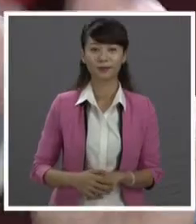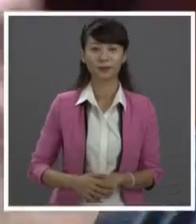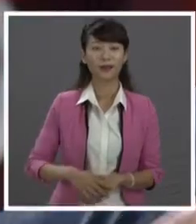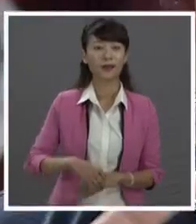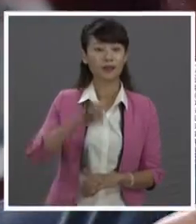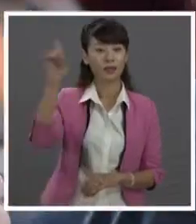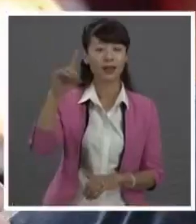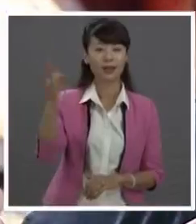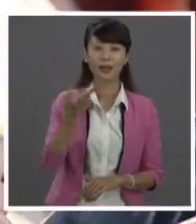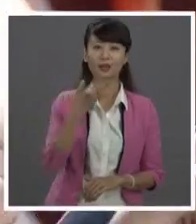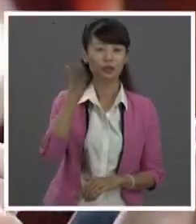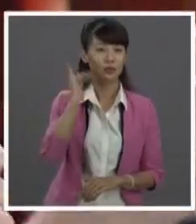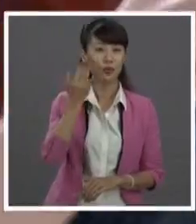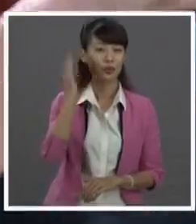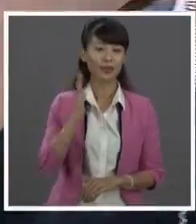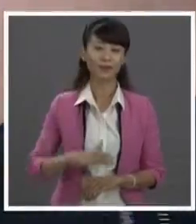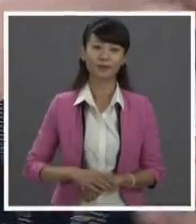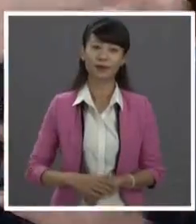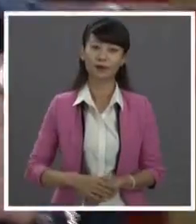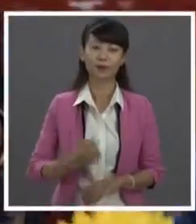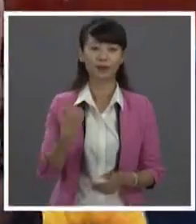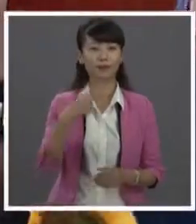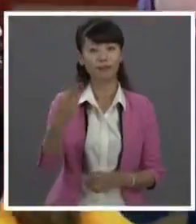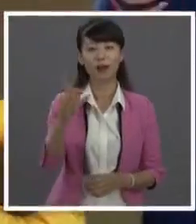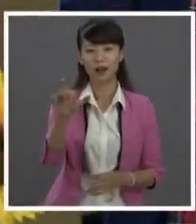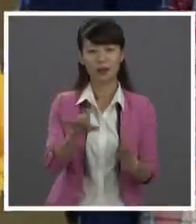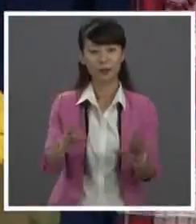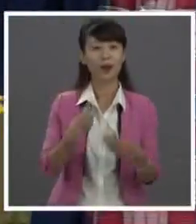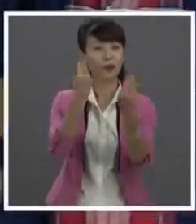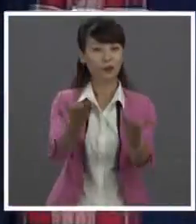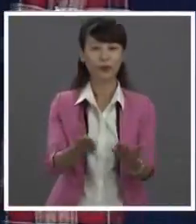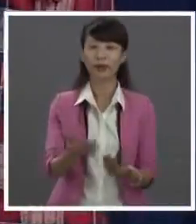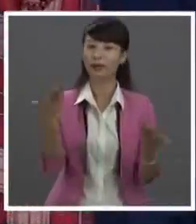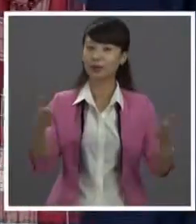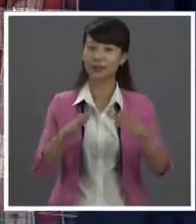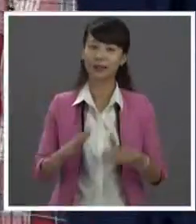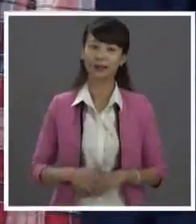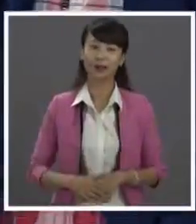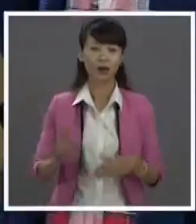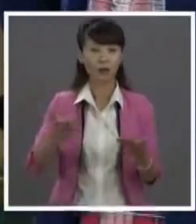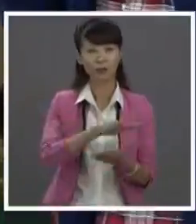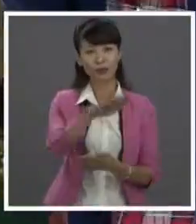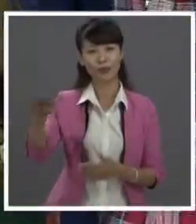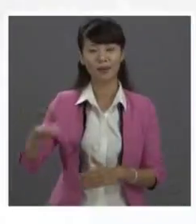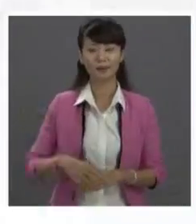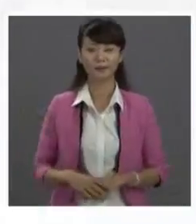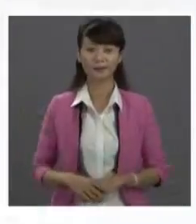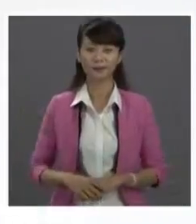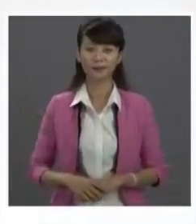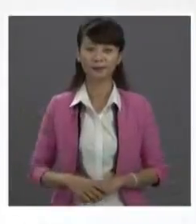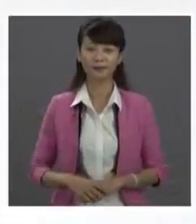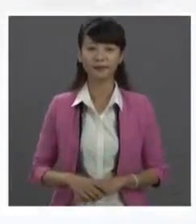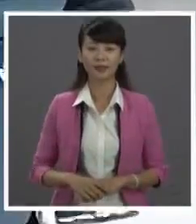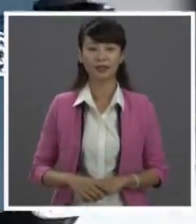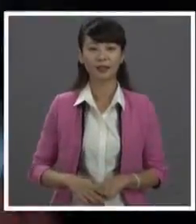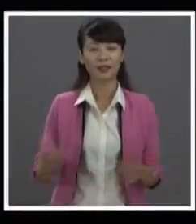有一份特别的礼物， 是的， 要送给学校的同学们， 那就是 iRobot 的代步车， 要